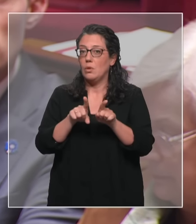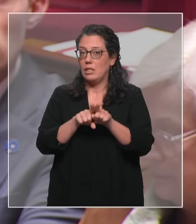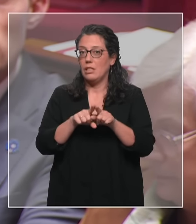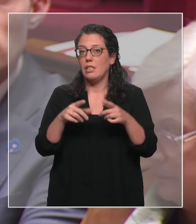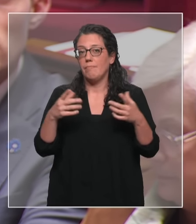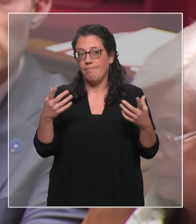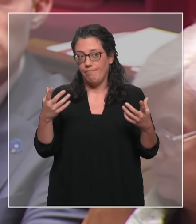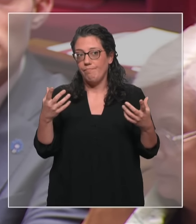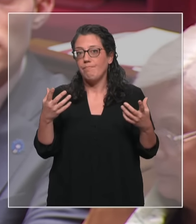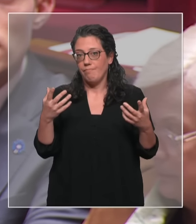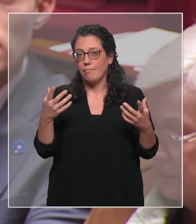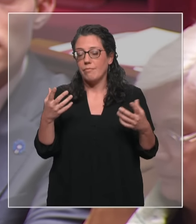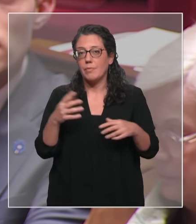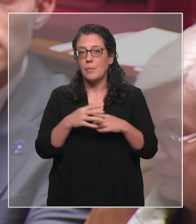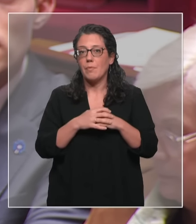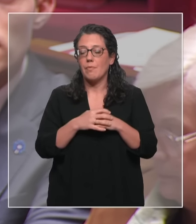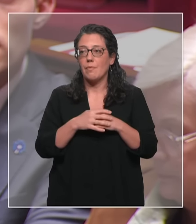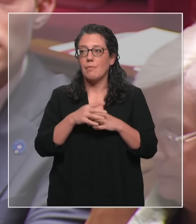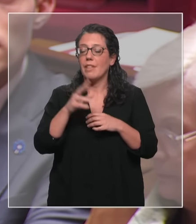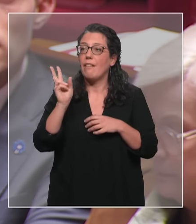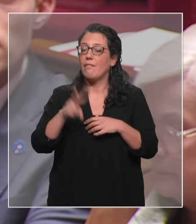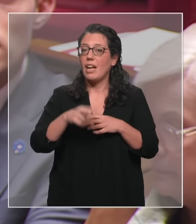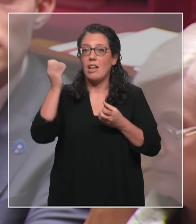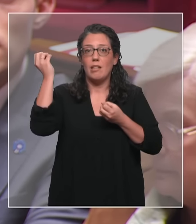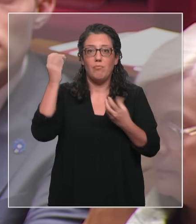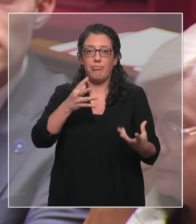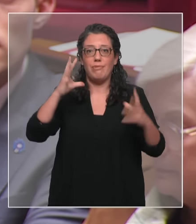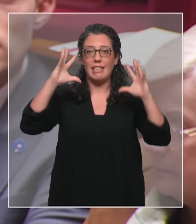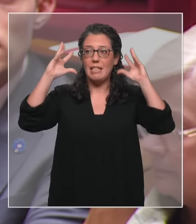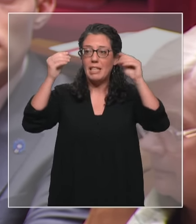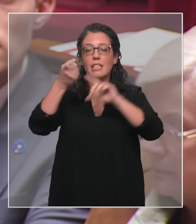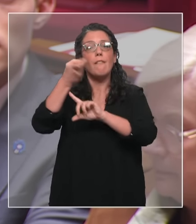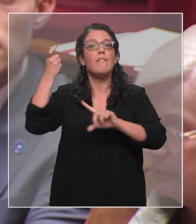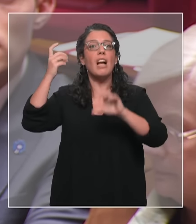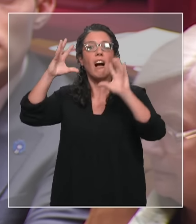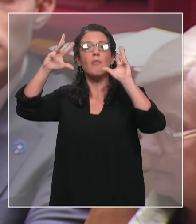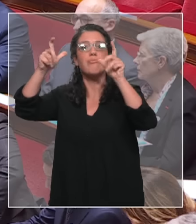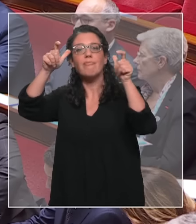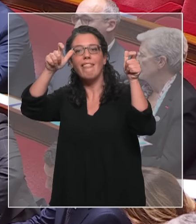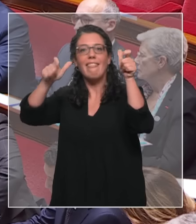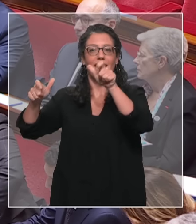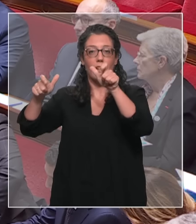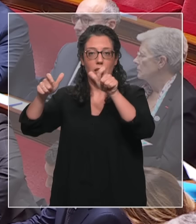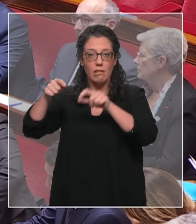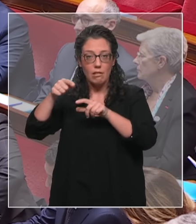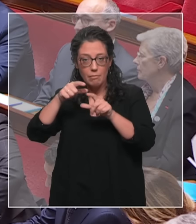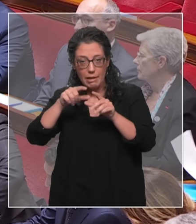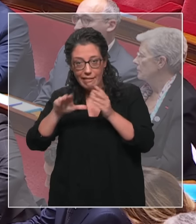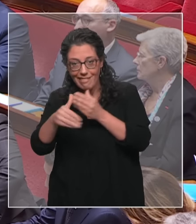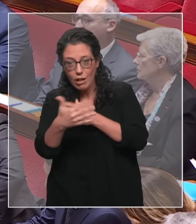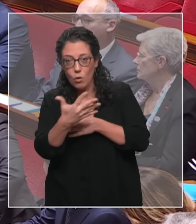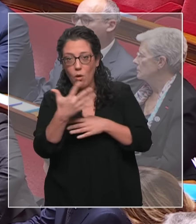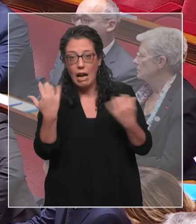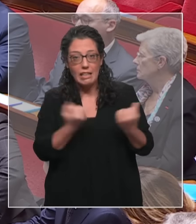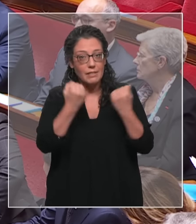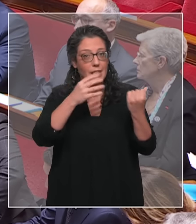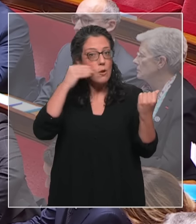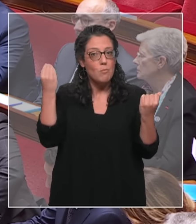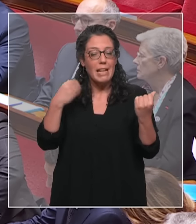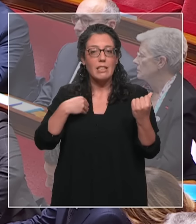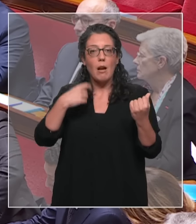effectivement, non seulement ces aléas climatiques sont dus au dérèglement climatique lié aux activités humaines et elles nous imposent de baisser très rapidement